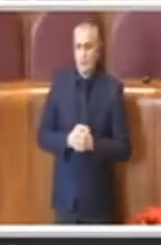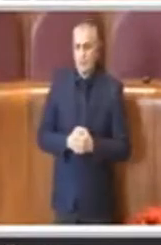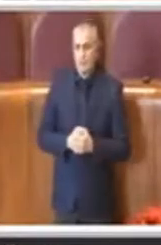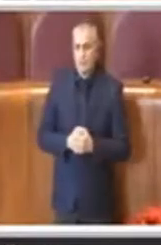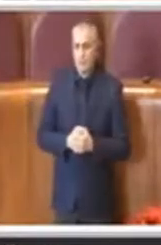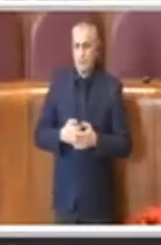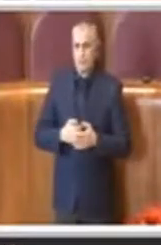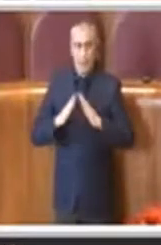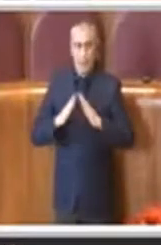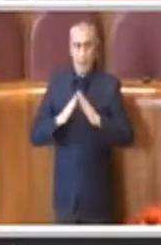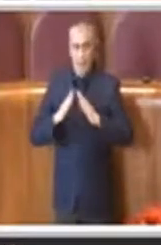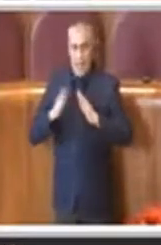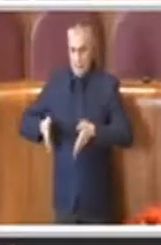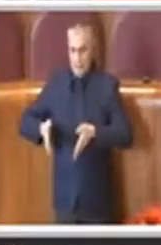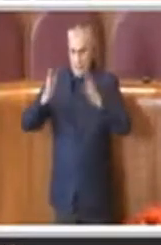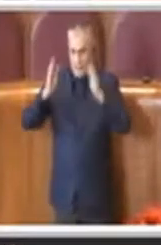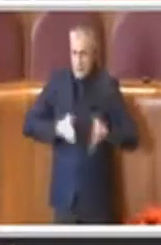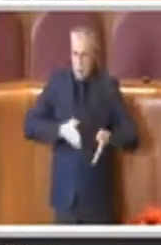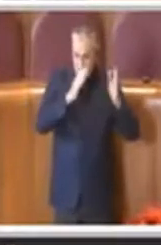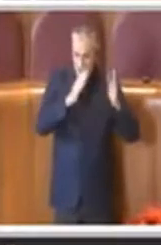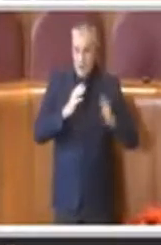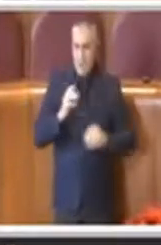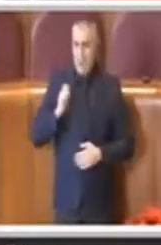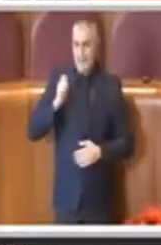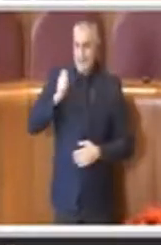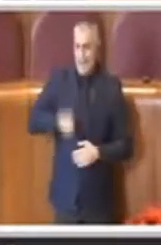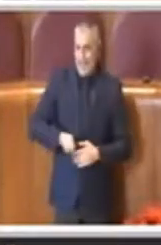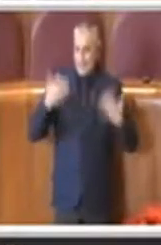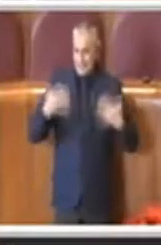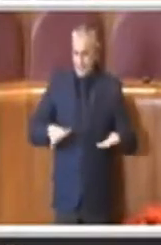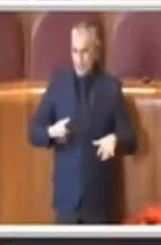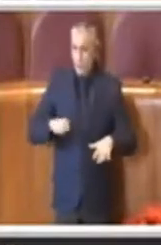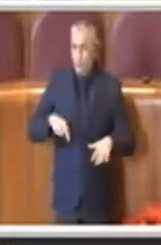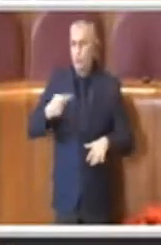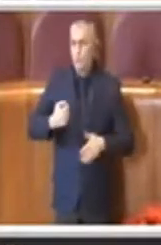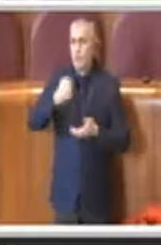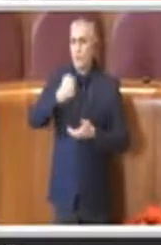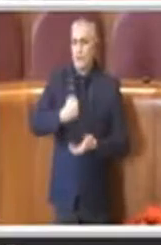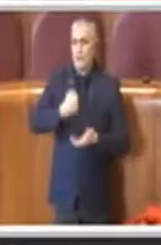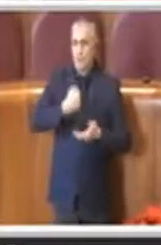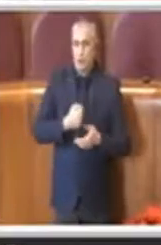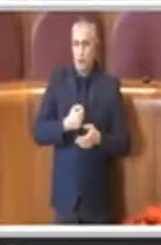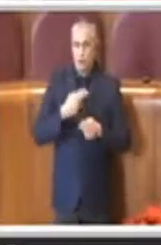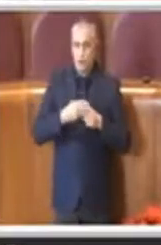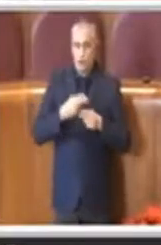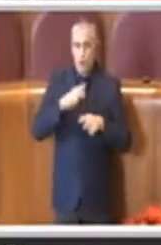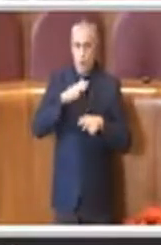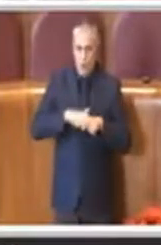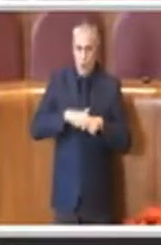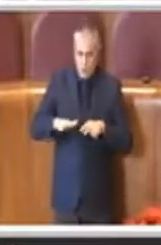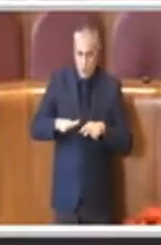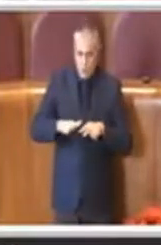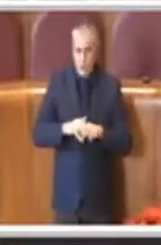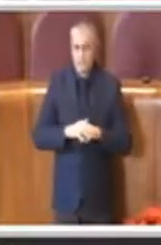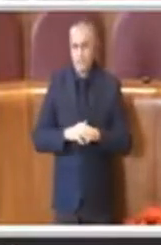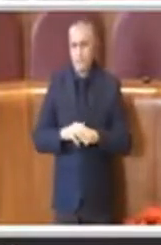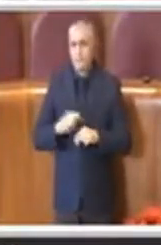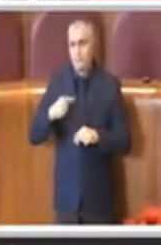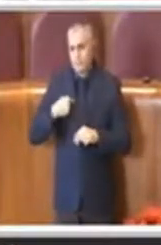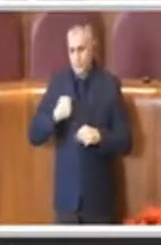una volta votate la decadenza, rientrano nel patrimonio del Comune di Roma e bisogna svolgere tutte le attività a cui accennavo prima